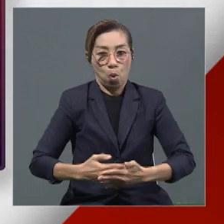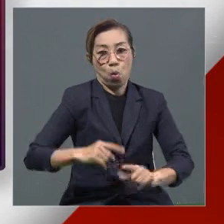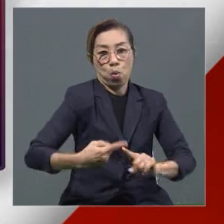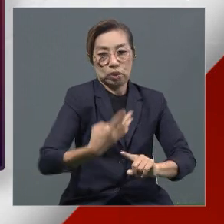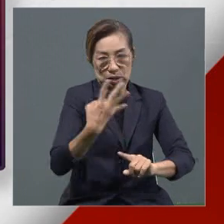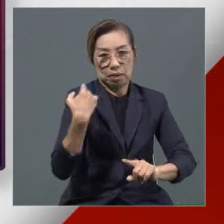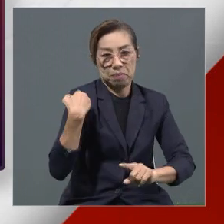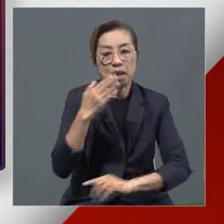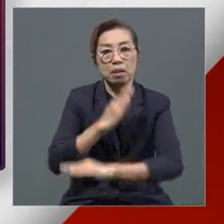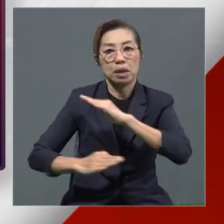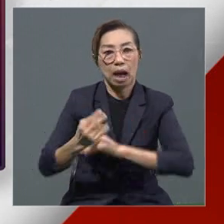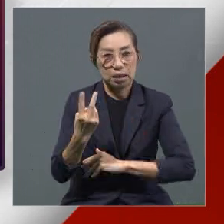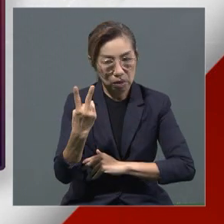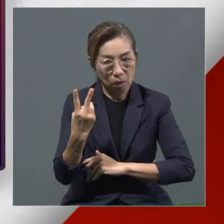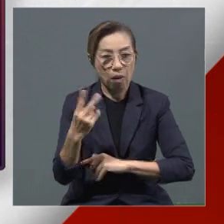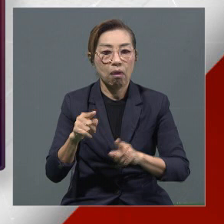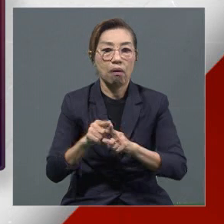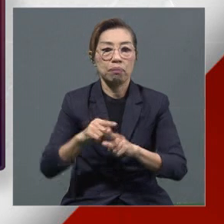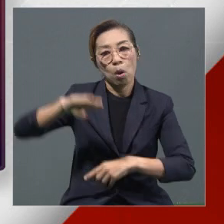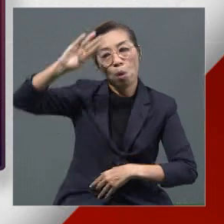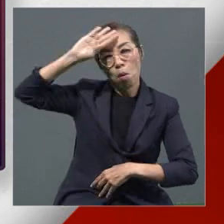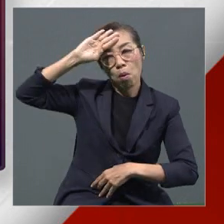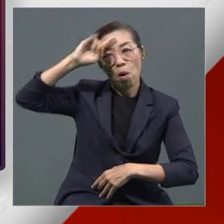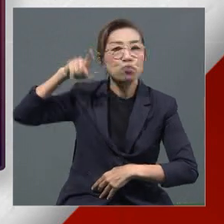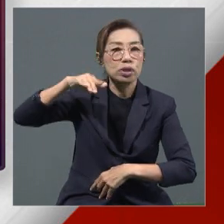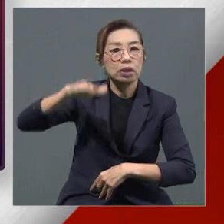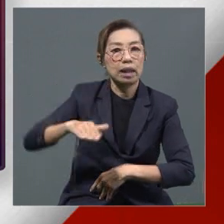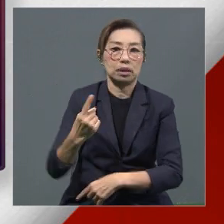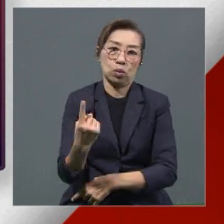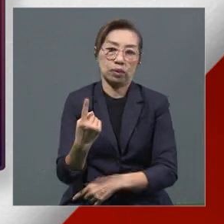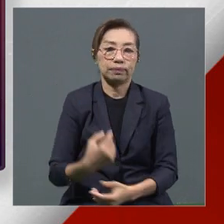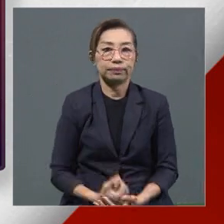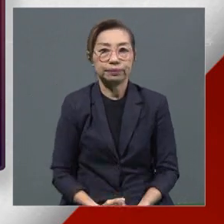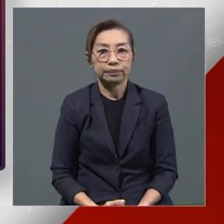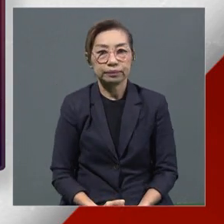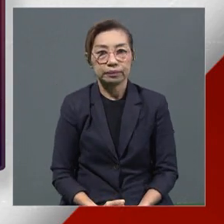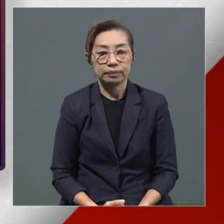ครับมีผู้พิการ2คนแล้วก็มีผู้ป่วยมาลาเรียเป็นเด็กหญิงด้วย1คนครับ